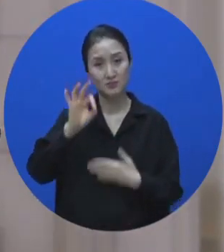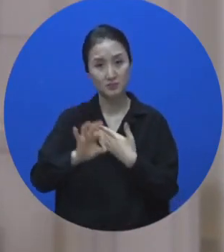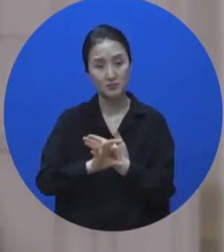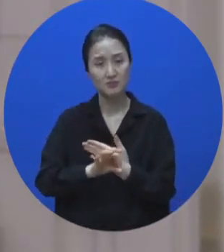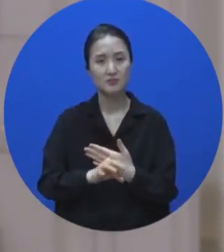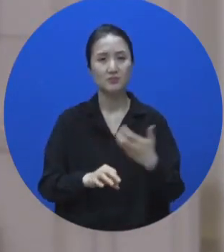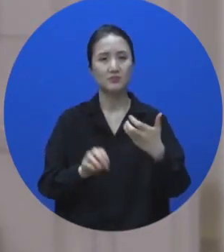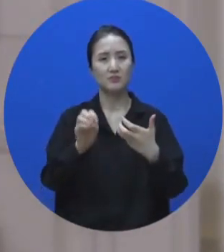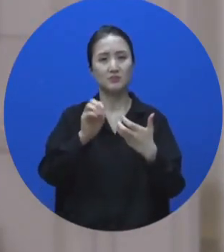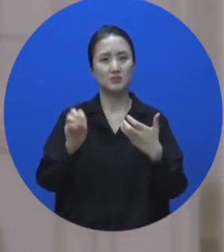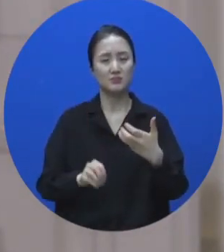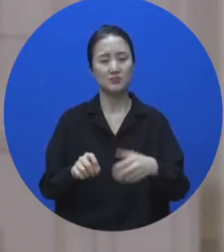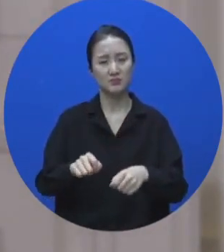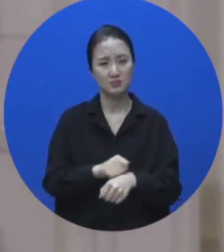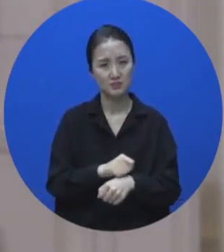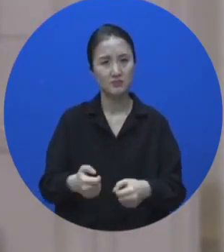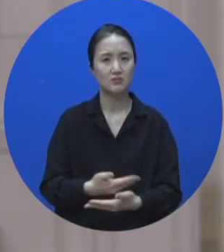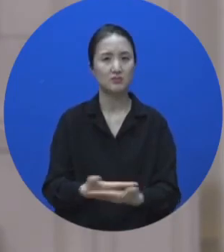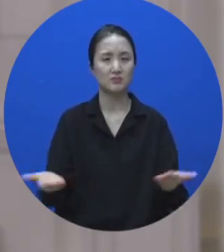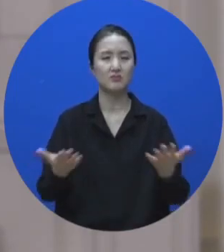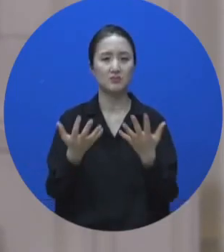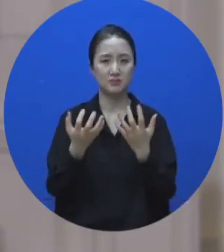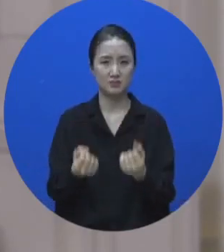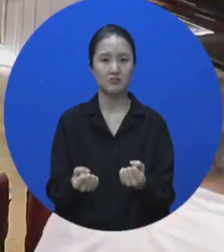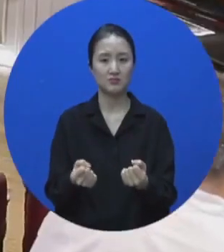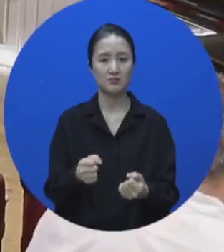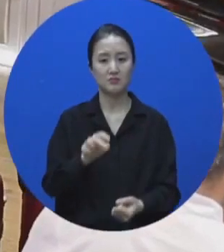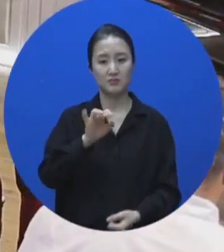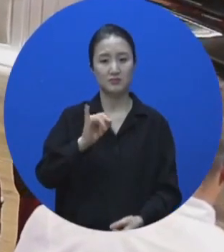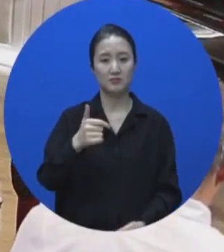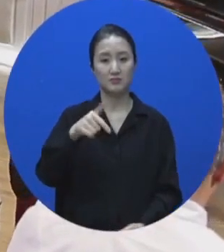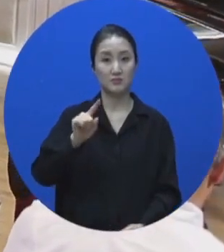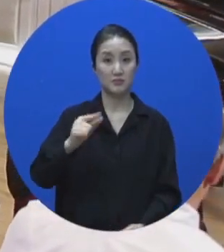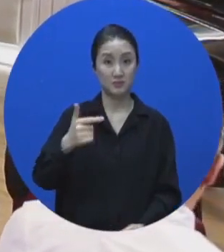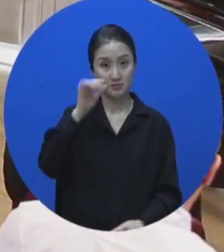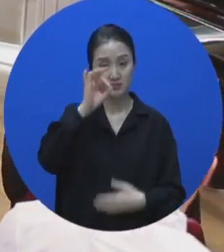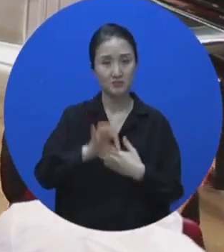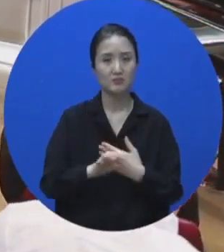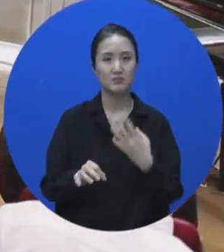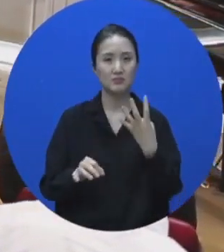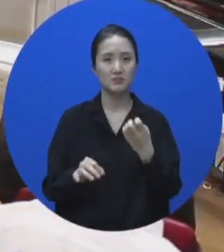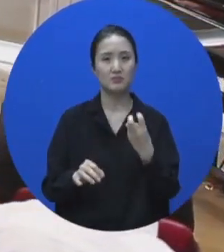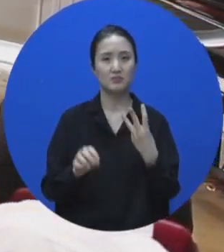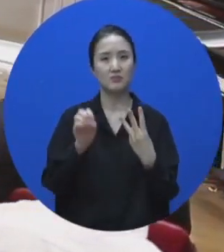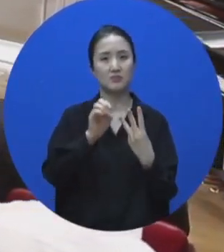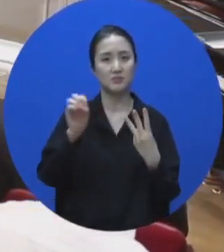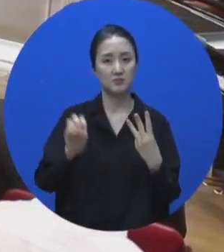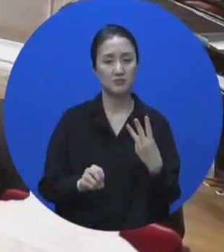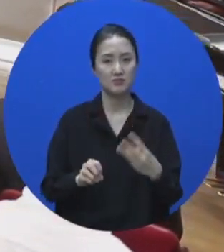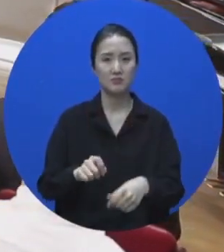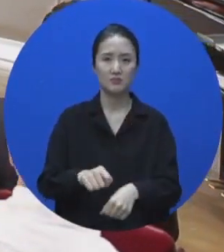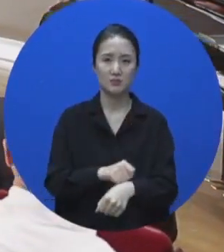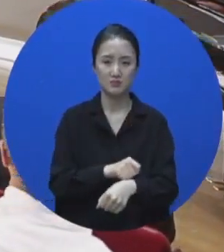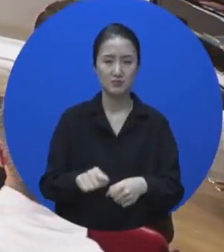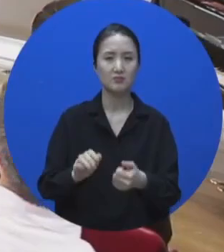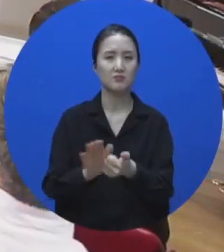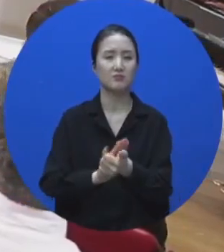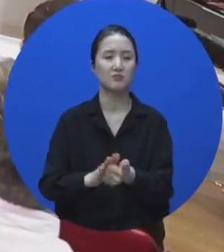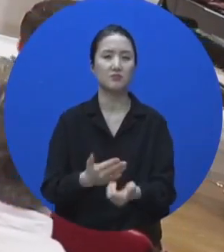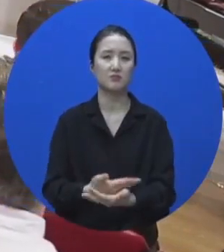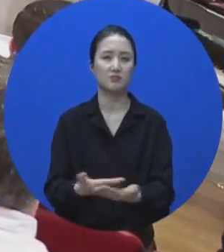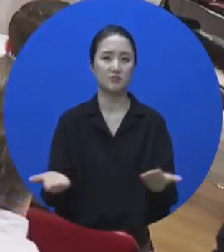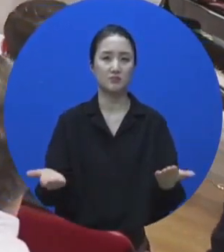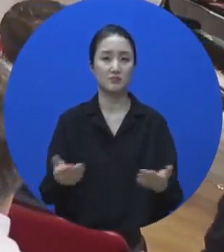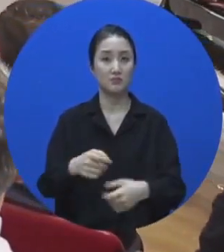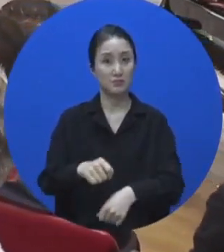80% 가 특별한 사람에게 가요 민간분양 같은 경우에는 43% 가 특별한